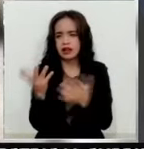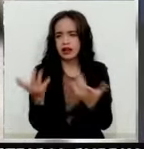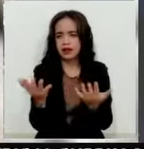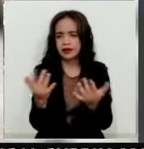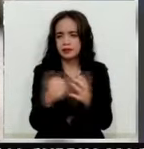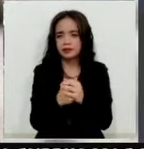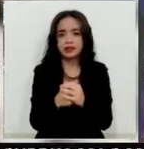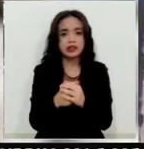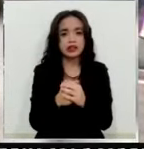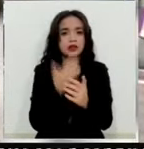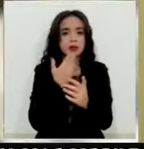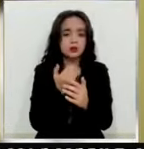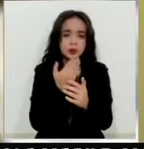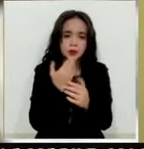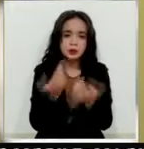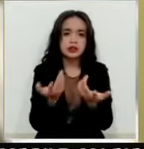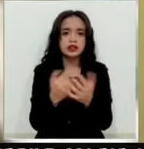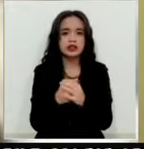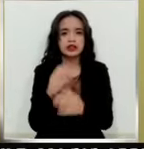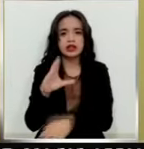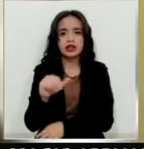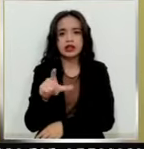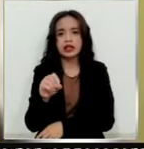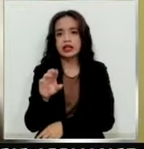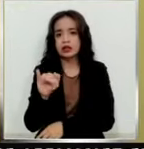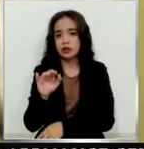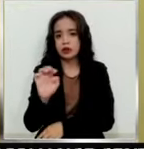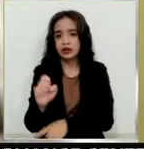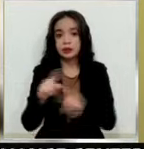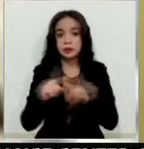sugar, extra calorie. Pero kapag ang kinain